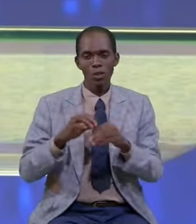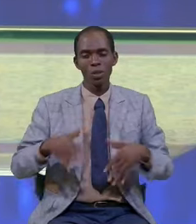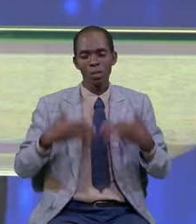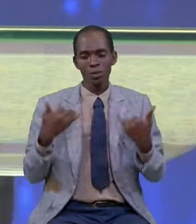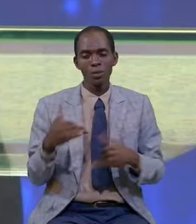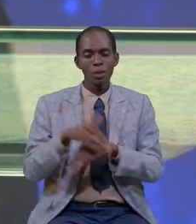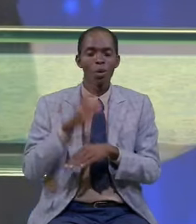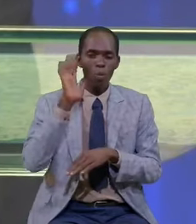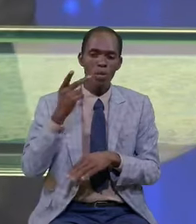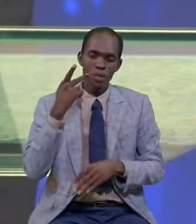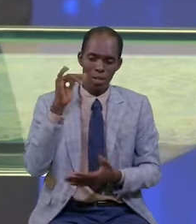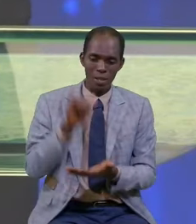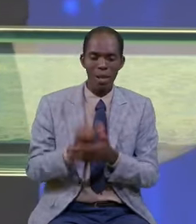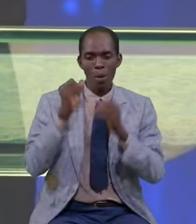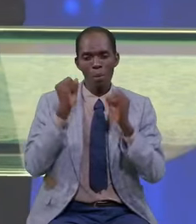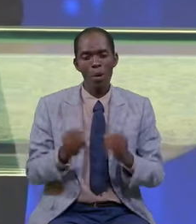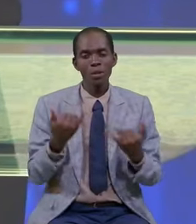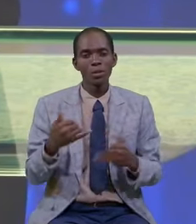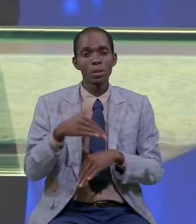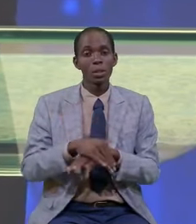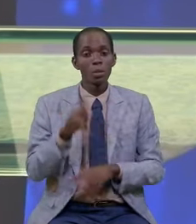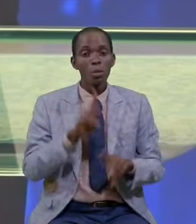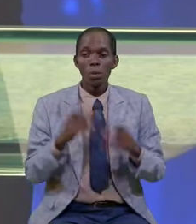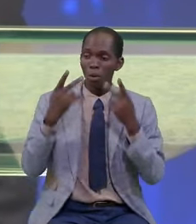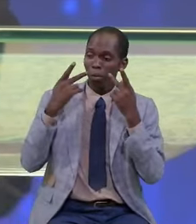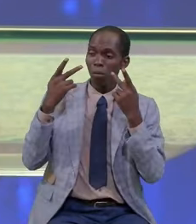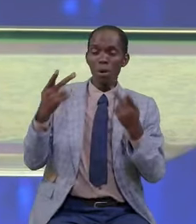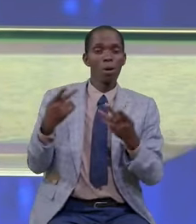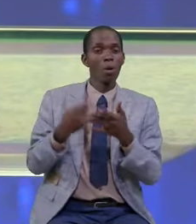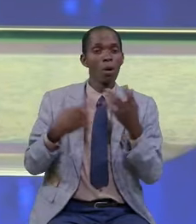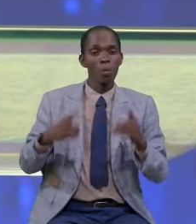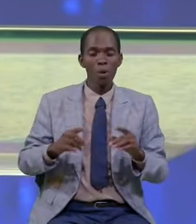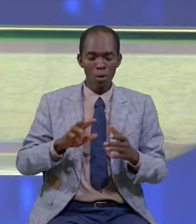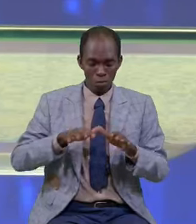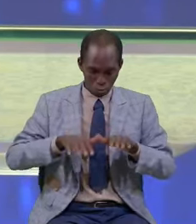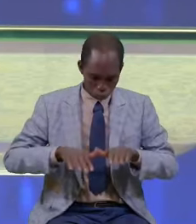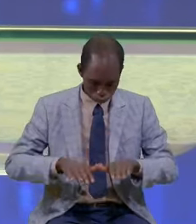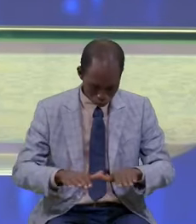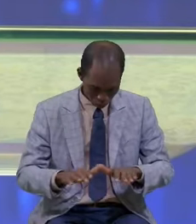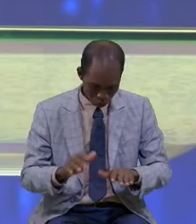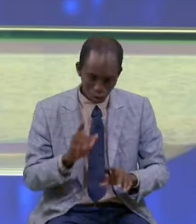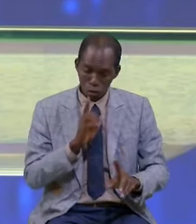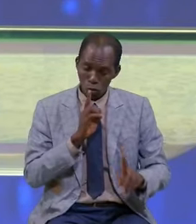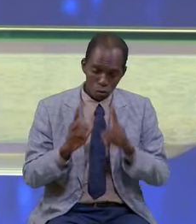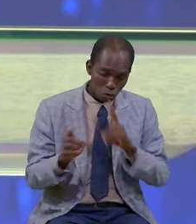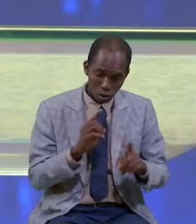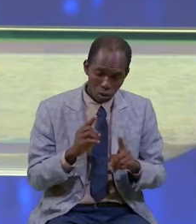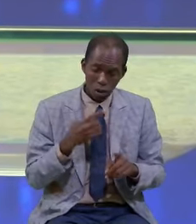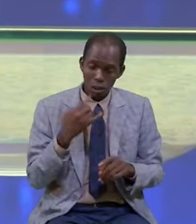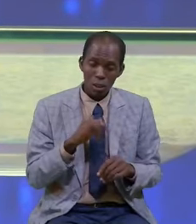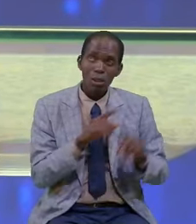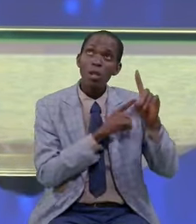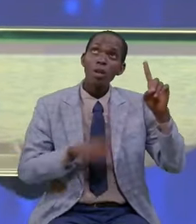là ce soir. Ils tombèrent sur leur visage et dit, c'est l'Éternel qui est Dieu.